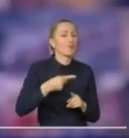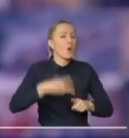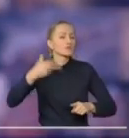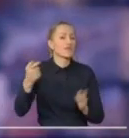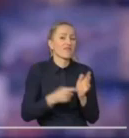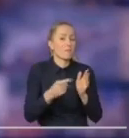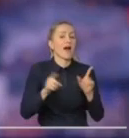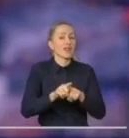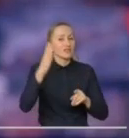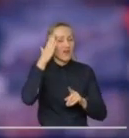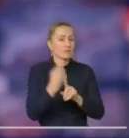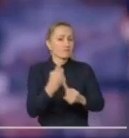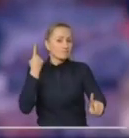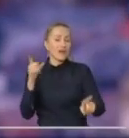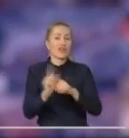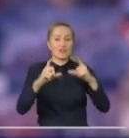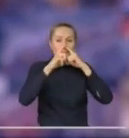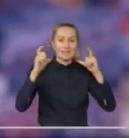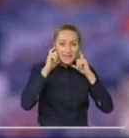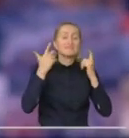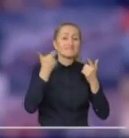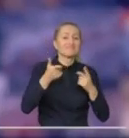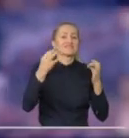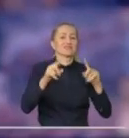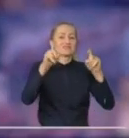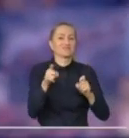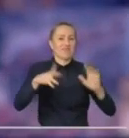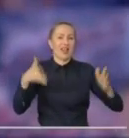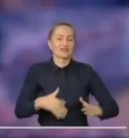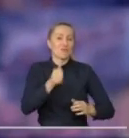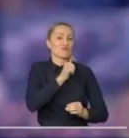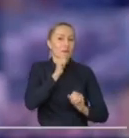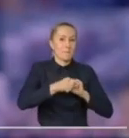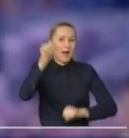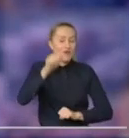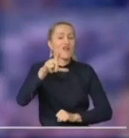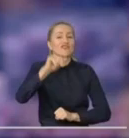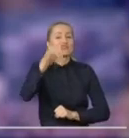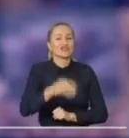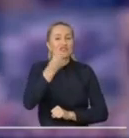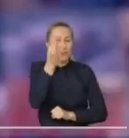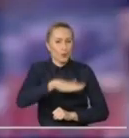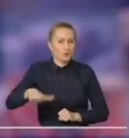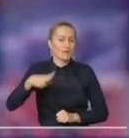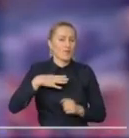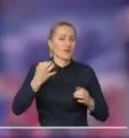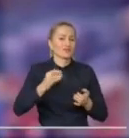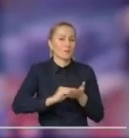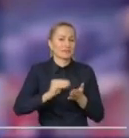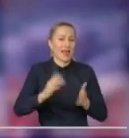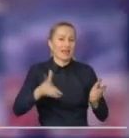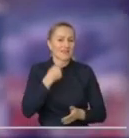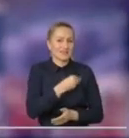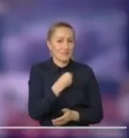i maseczek. Dziś w całej Polsce ruszyły próbne egzaminy maturalne. Ponad 200 tysięcy uczniów pisało egzamin z języka polskiego na poziomie